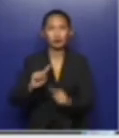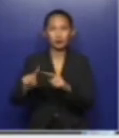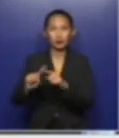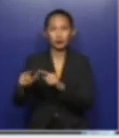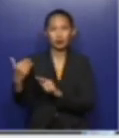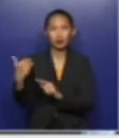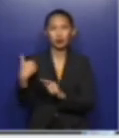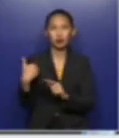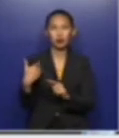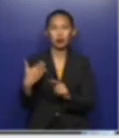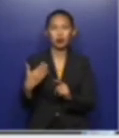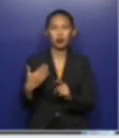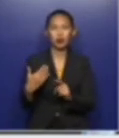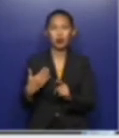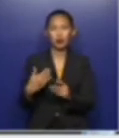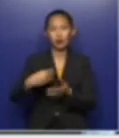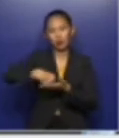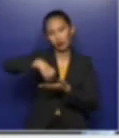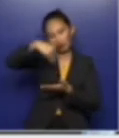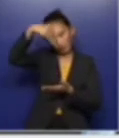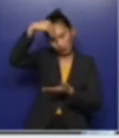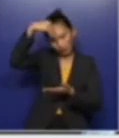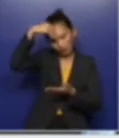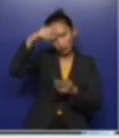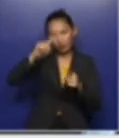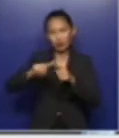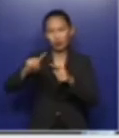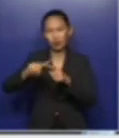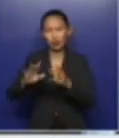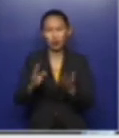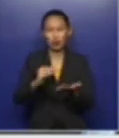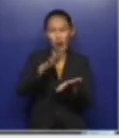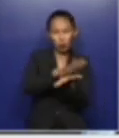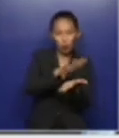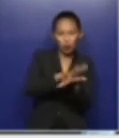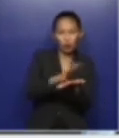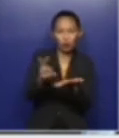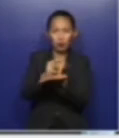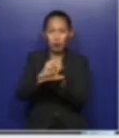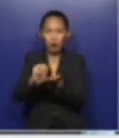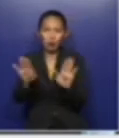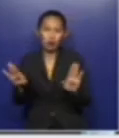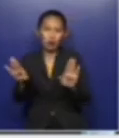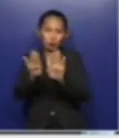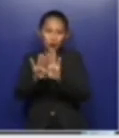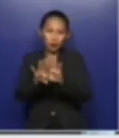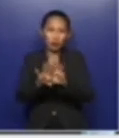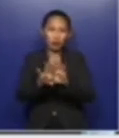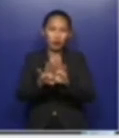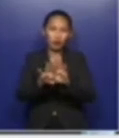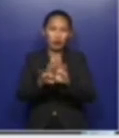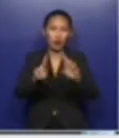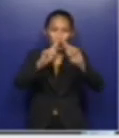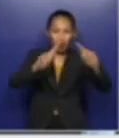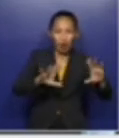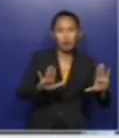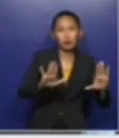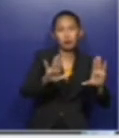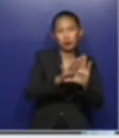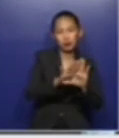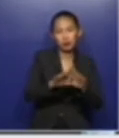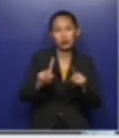พี่น้องนักเรียนนักศึกษาถูกปิดโรงเรียนพ่อค้าแม่ขายห้างปิดเกิดสถานการณ์อย่